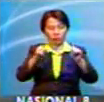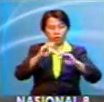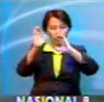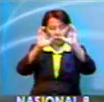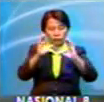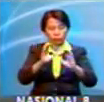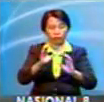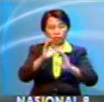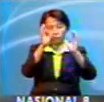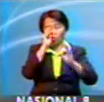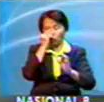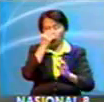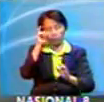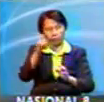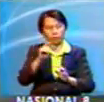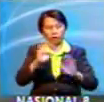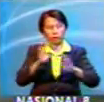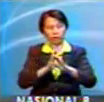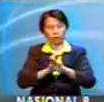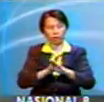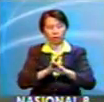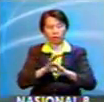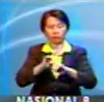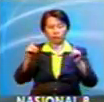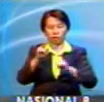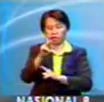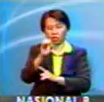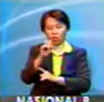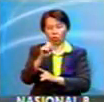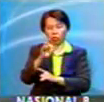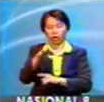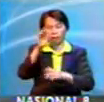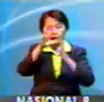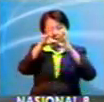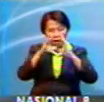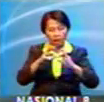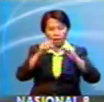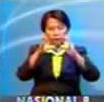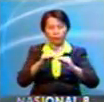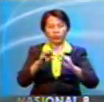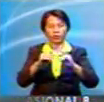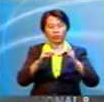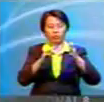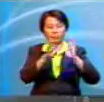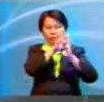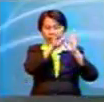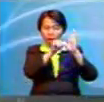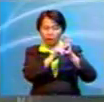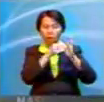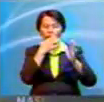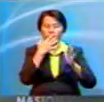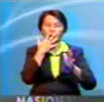corak dia tu biar orang kata jangan terlalu kontra. Kalau dia pakai krim tu, kita gunakan background kain tu warna